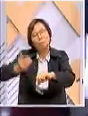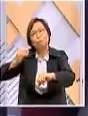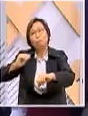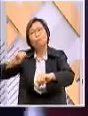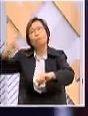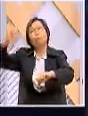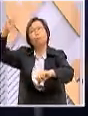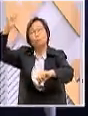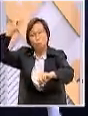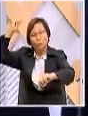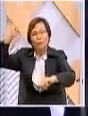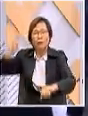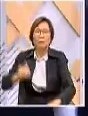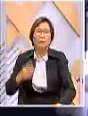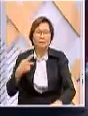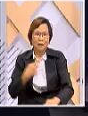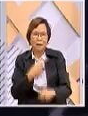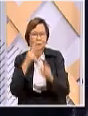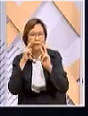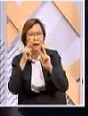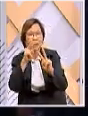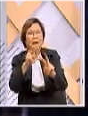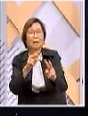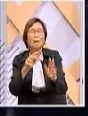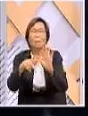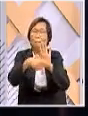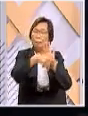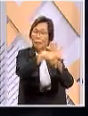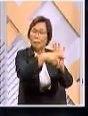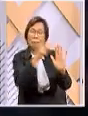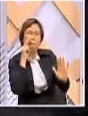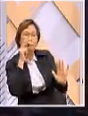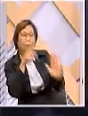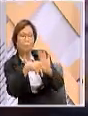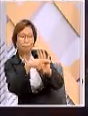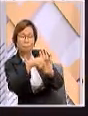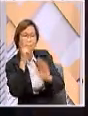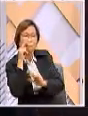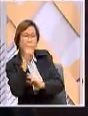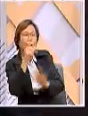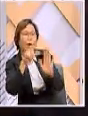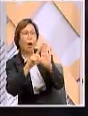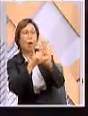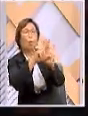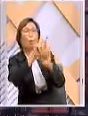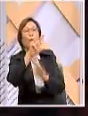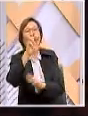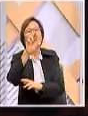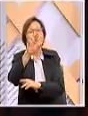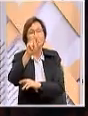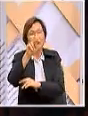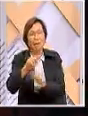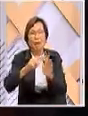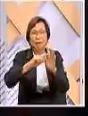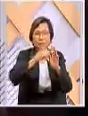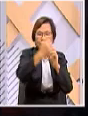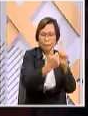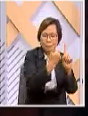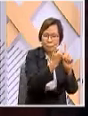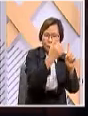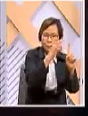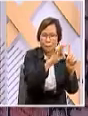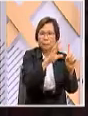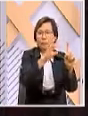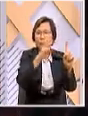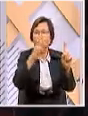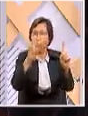dahulu. Jika kita dapat saksikan, antara pamerannya adalah pameran logo RTM bermula daripada